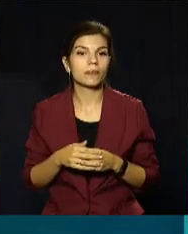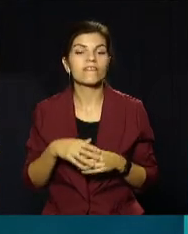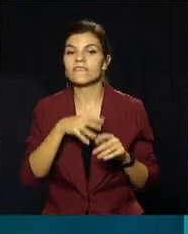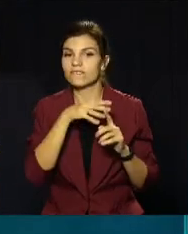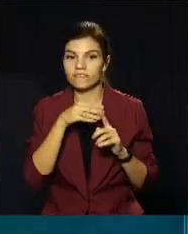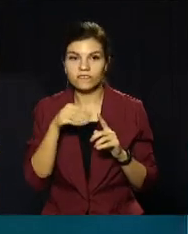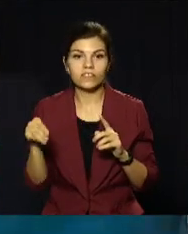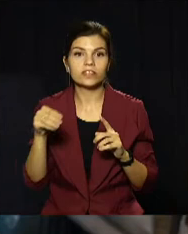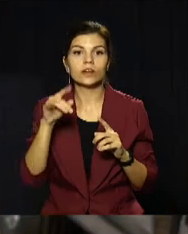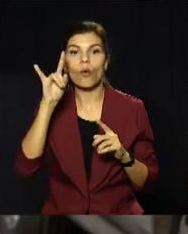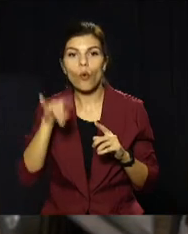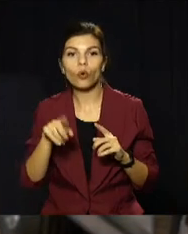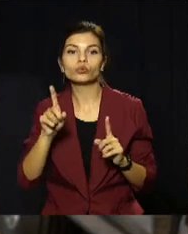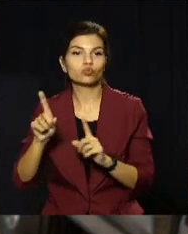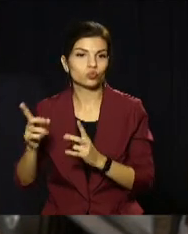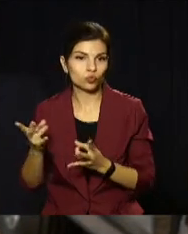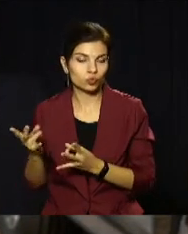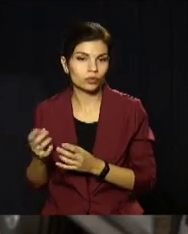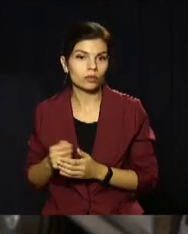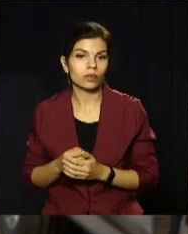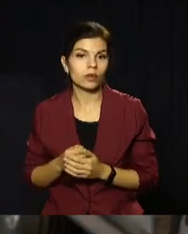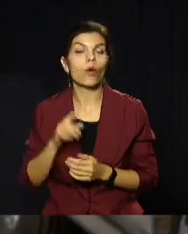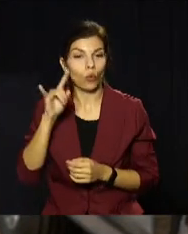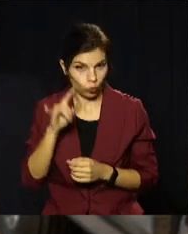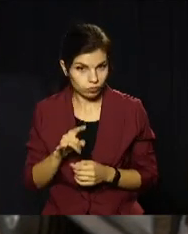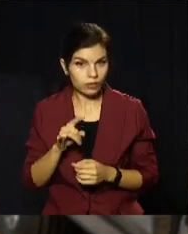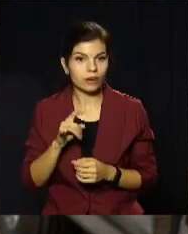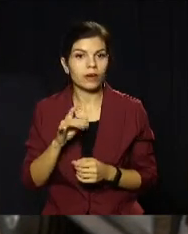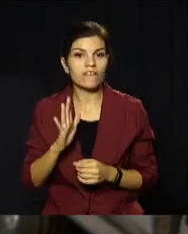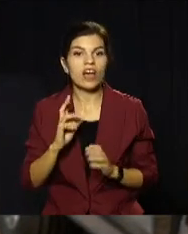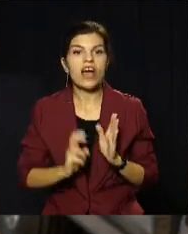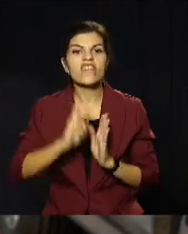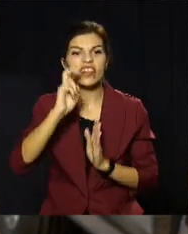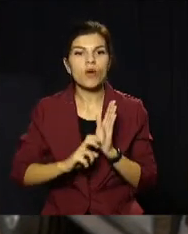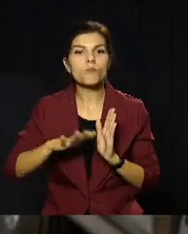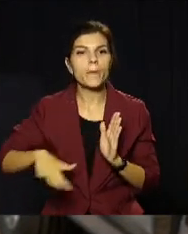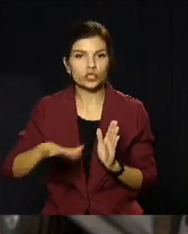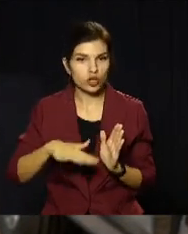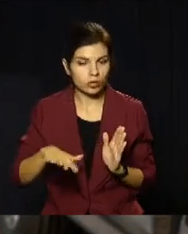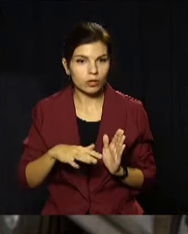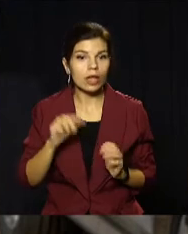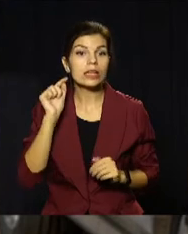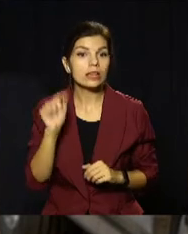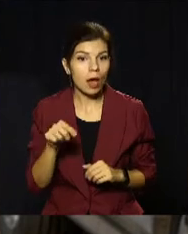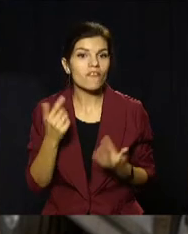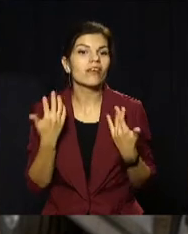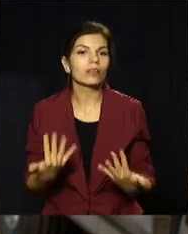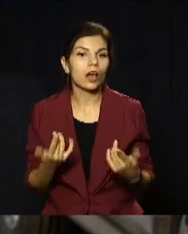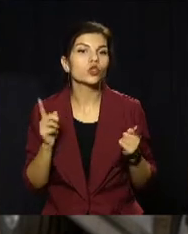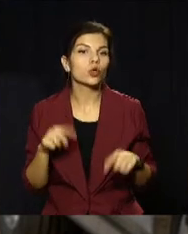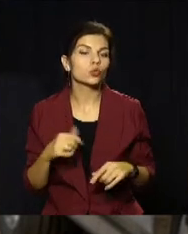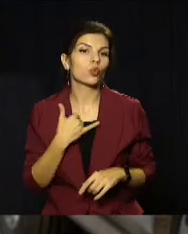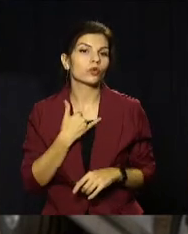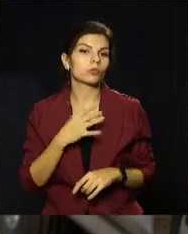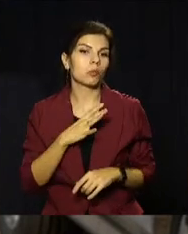везде в 9 подъездах, а окна в лифтовых помещениях, там в некоторых даже у